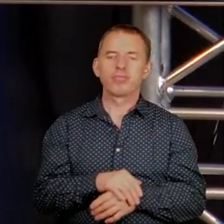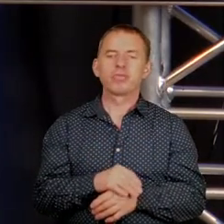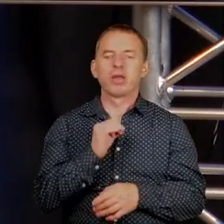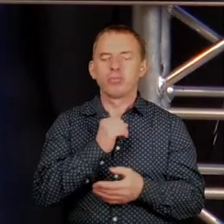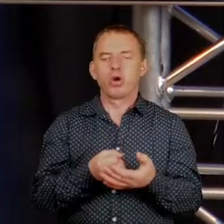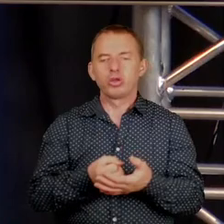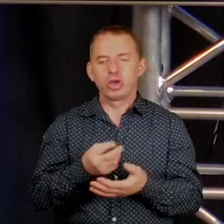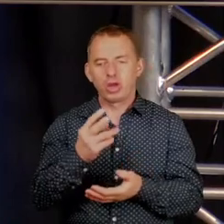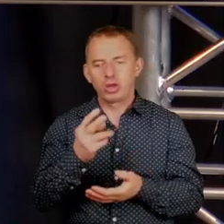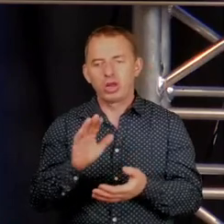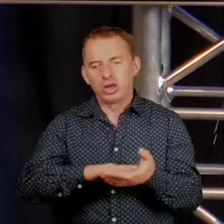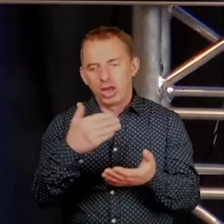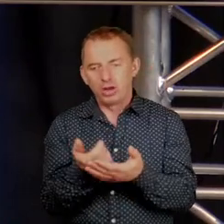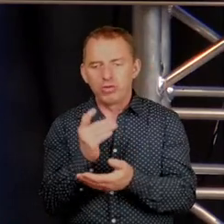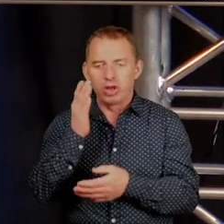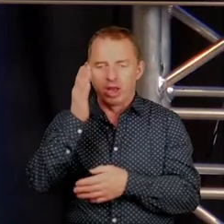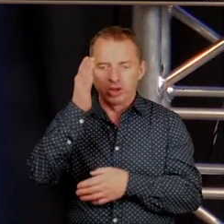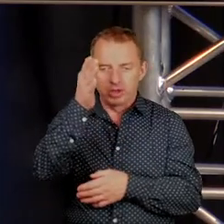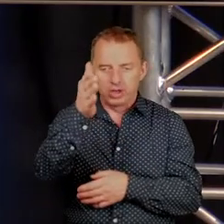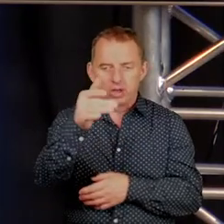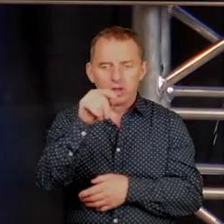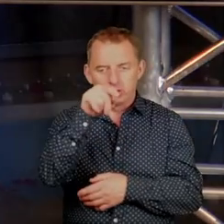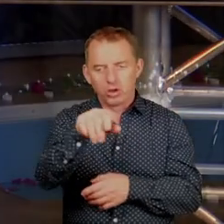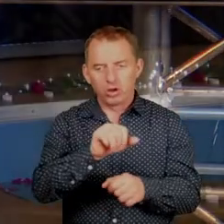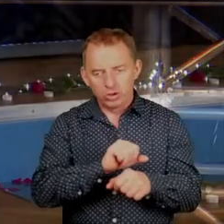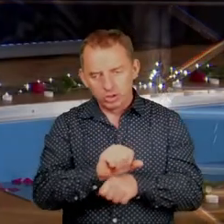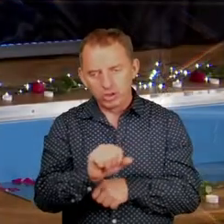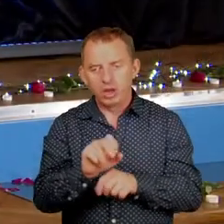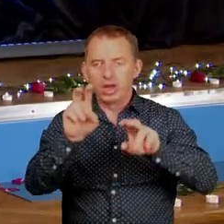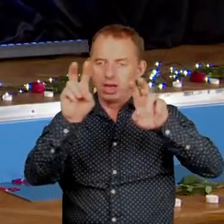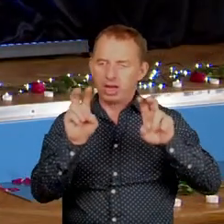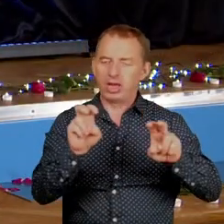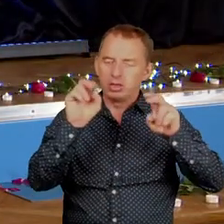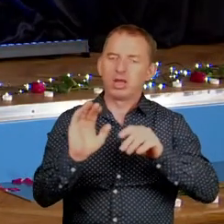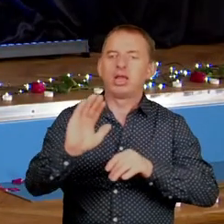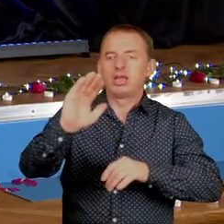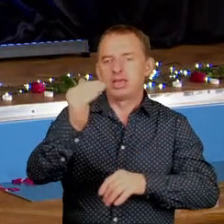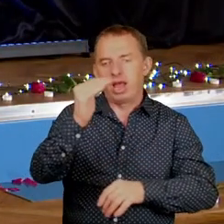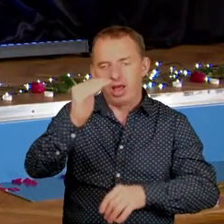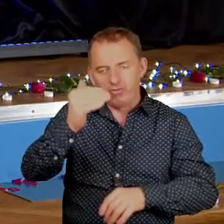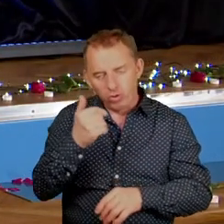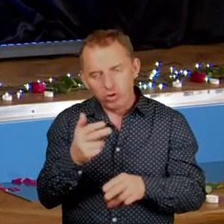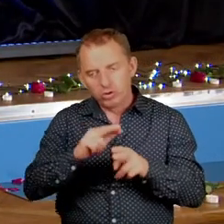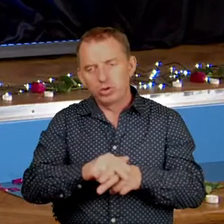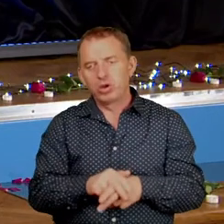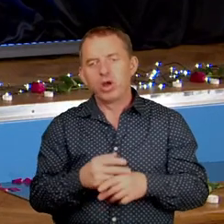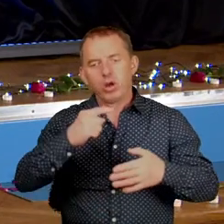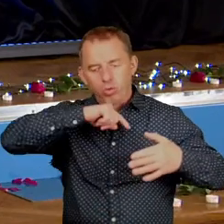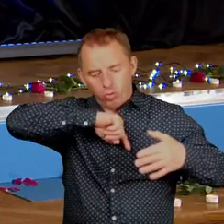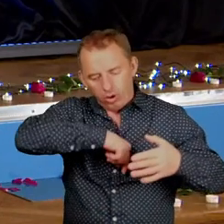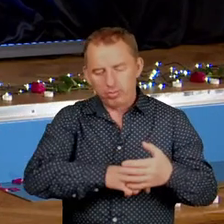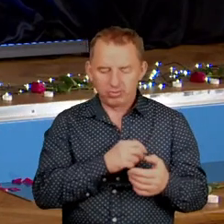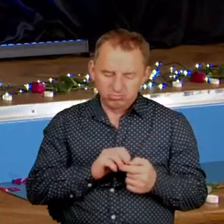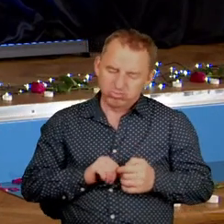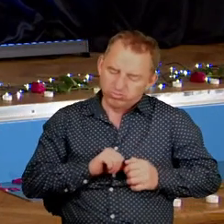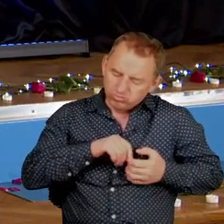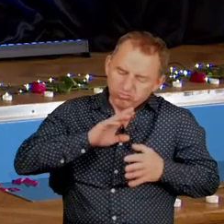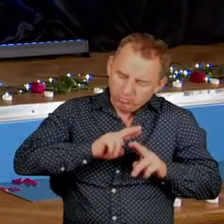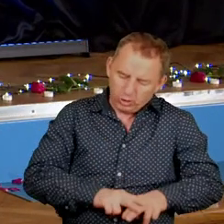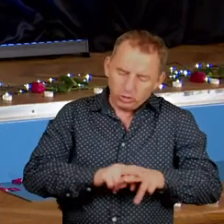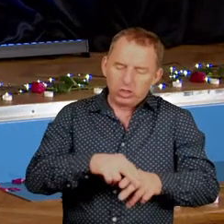drodzy, na nowo z nadzieją to jest takie hasło, zawołanie, które oby głęboko wryło się w naszą